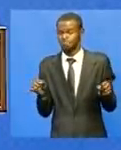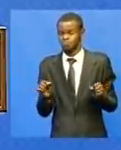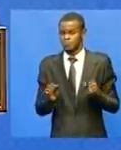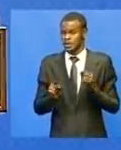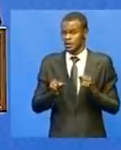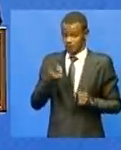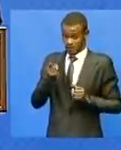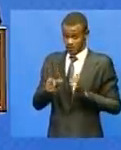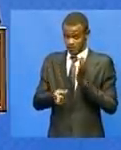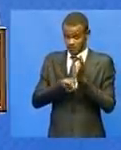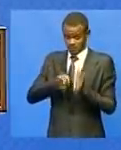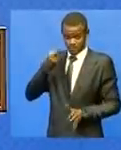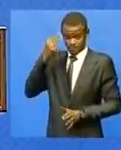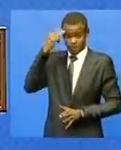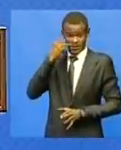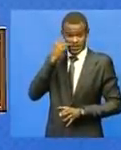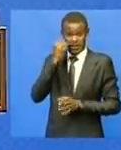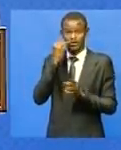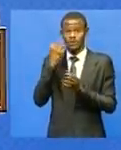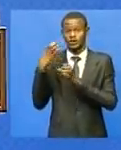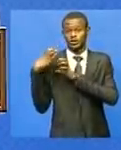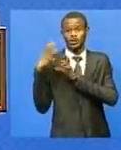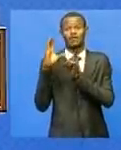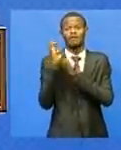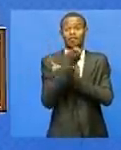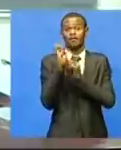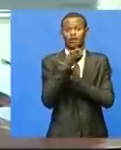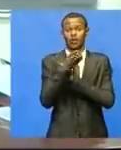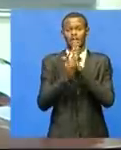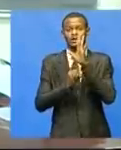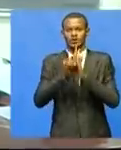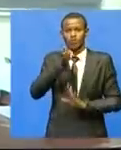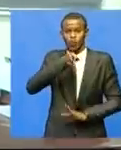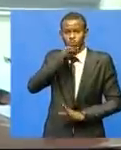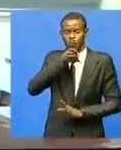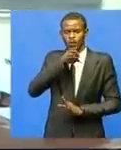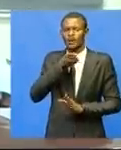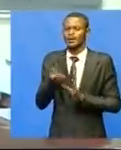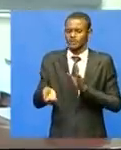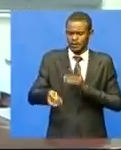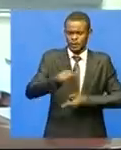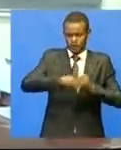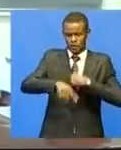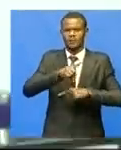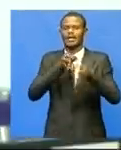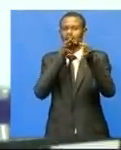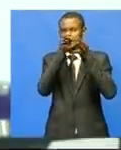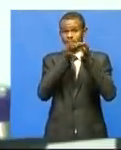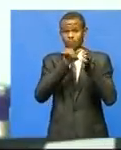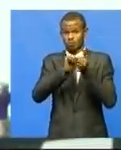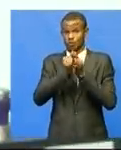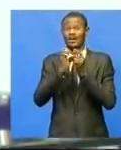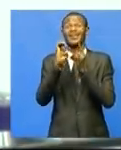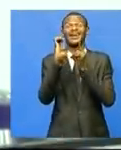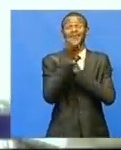ministre, ministre de l'Environnement et Développement durable, est revenue sur les inondations observées ces derniers jours sur les